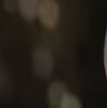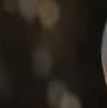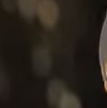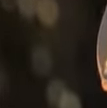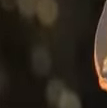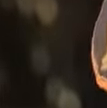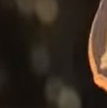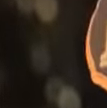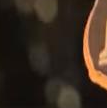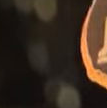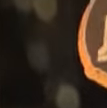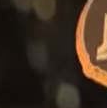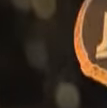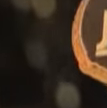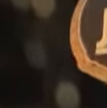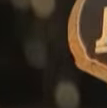كنتم لا